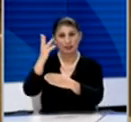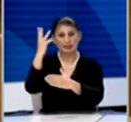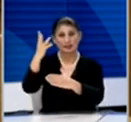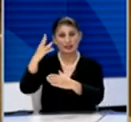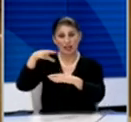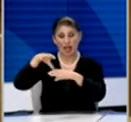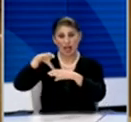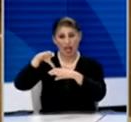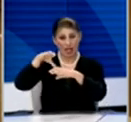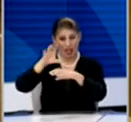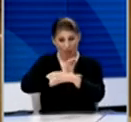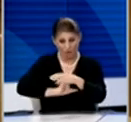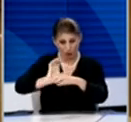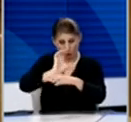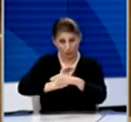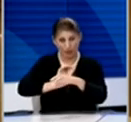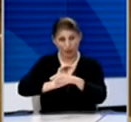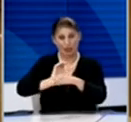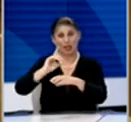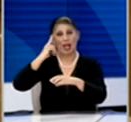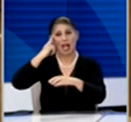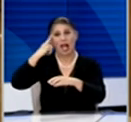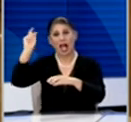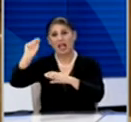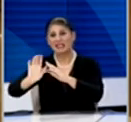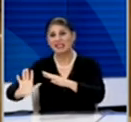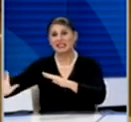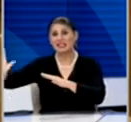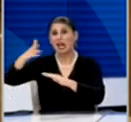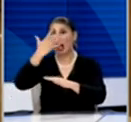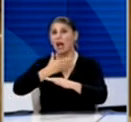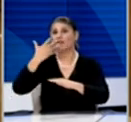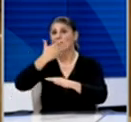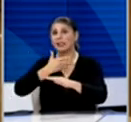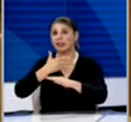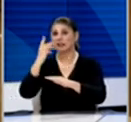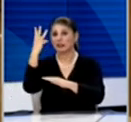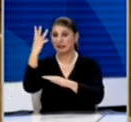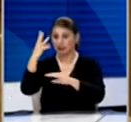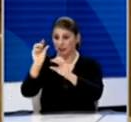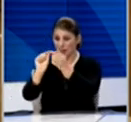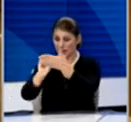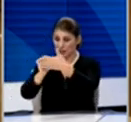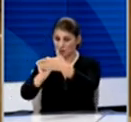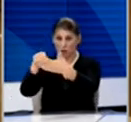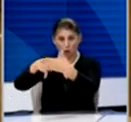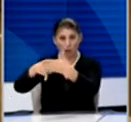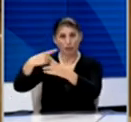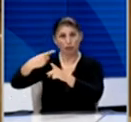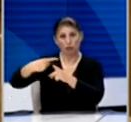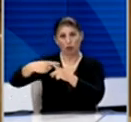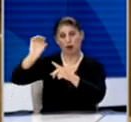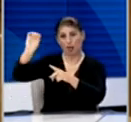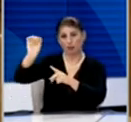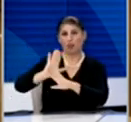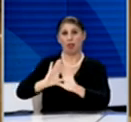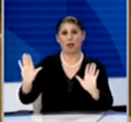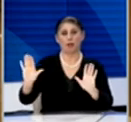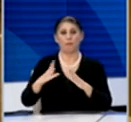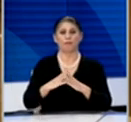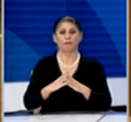ηπείρων ευρώπης ασίας αφρικής και με αυταπάρνηση και θυσίες θα δώσουν τη μάχη τους αλλά όταν